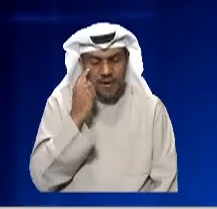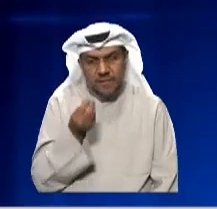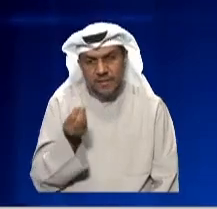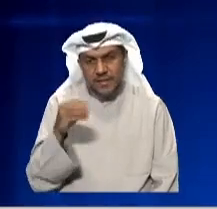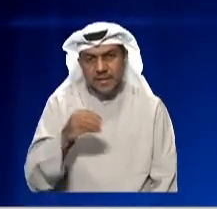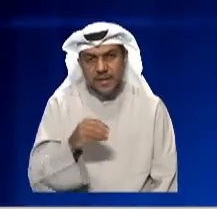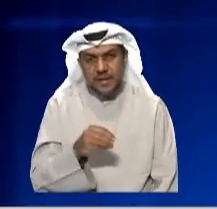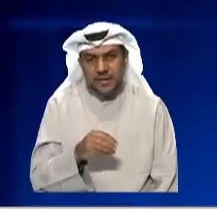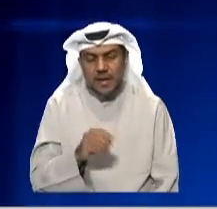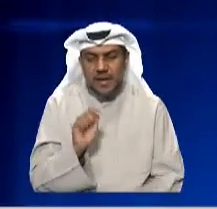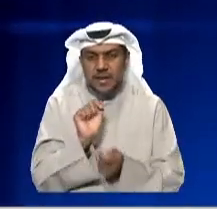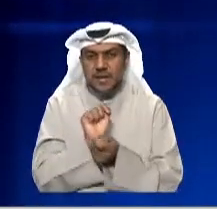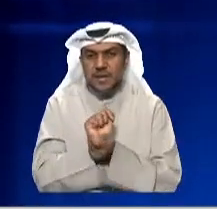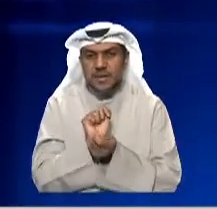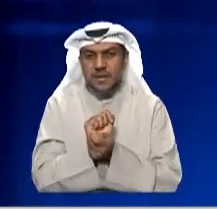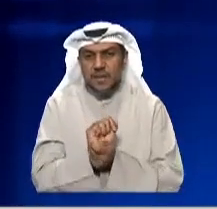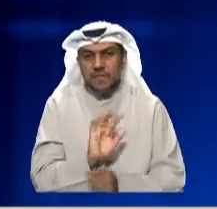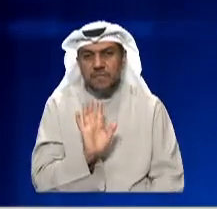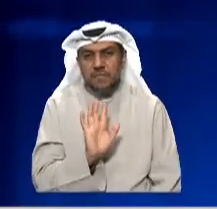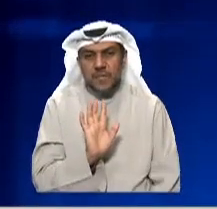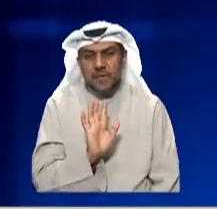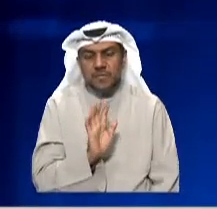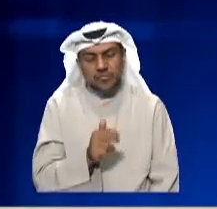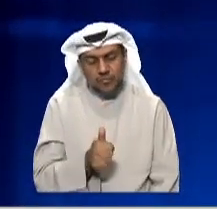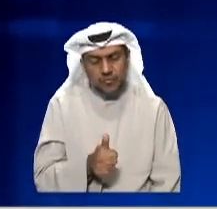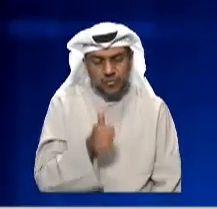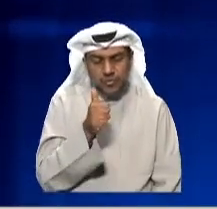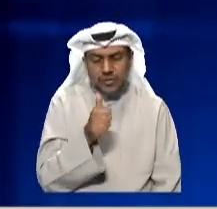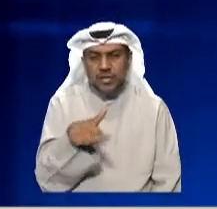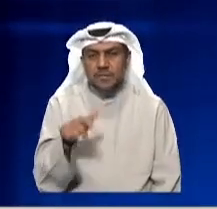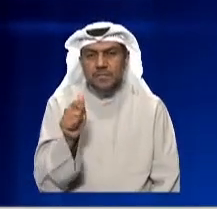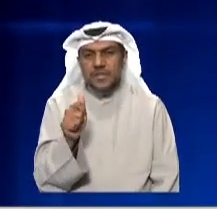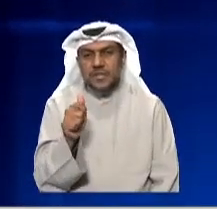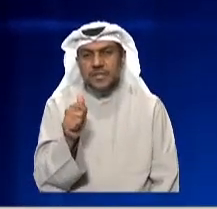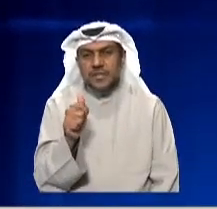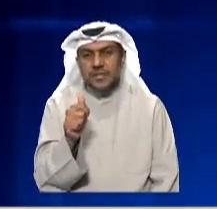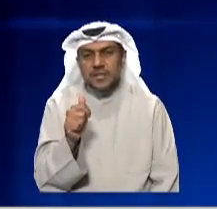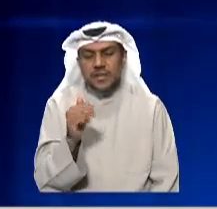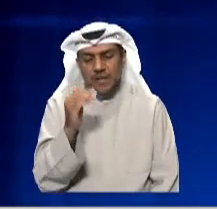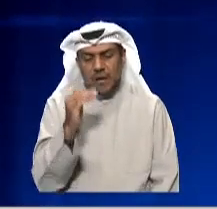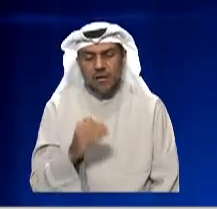نسبة الديون المتعثرة بمقدار 60 نقطة أساس.